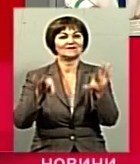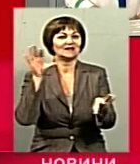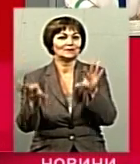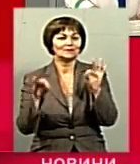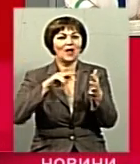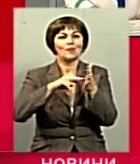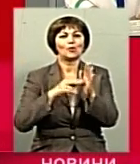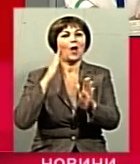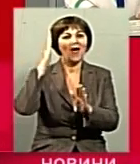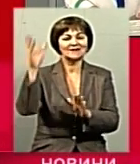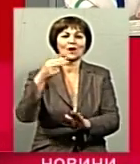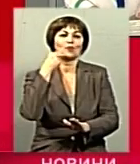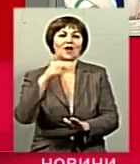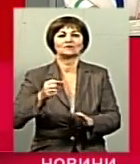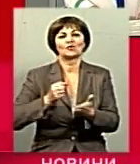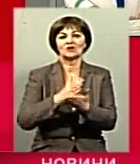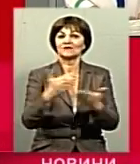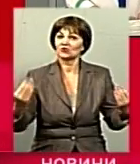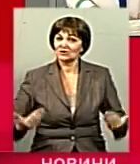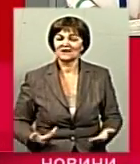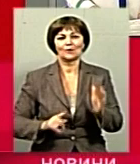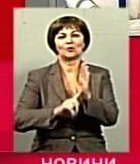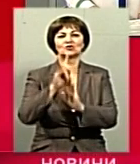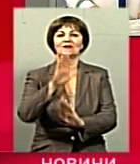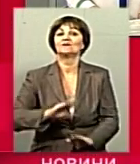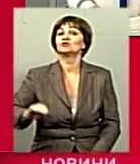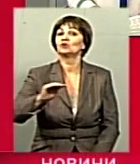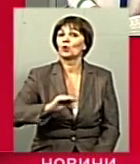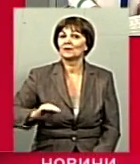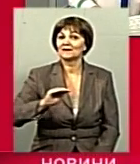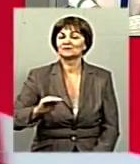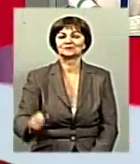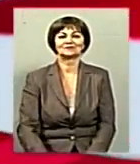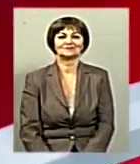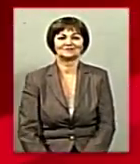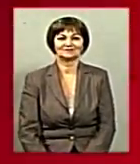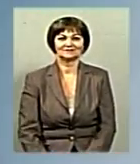проєктів, спрямованих на покращення якості життя, розпочали в обласному центрі.